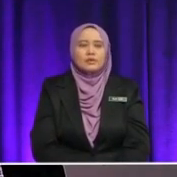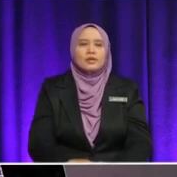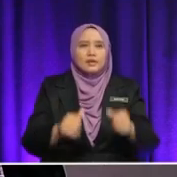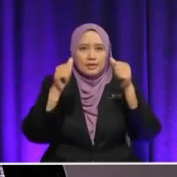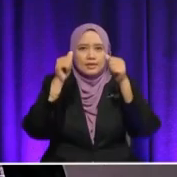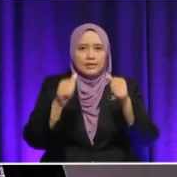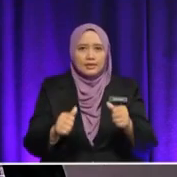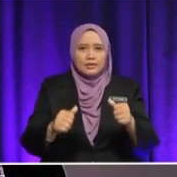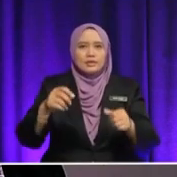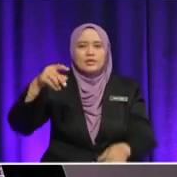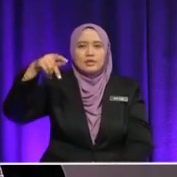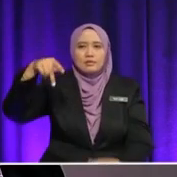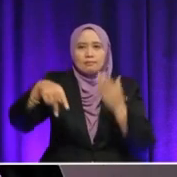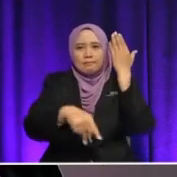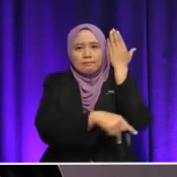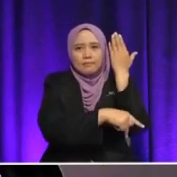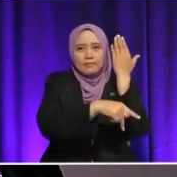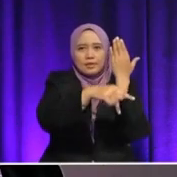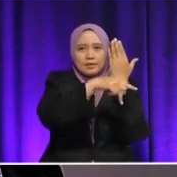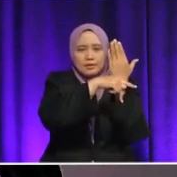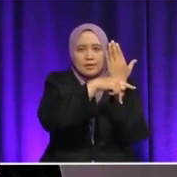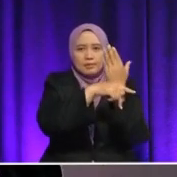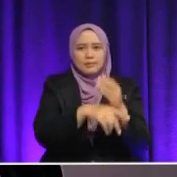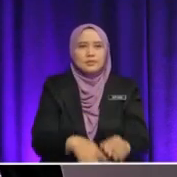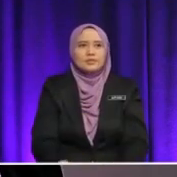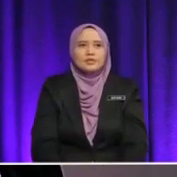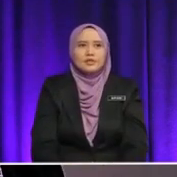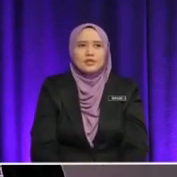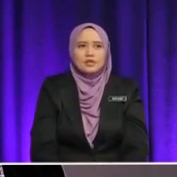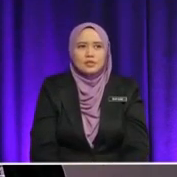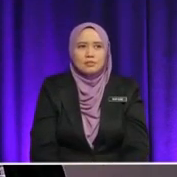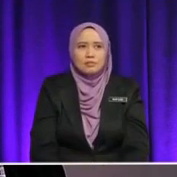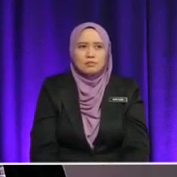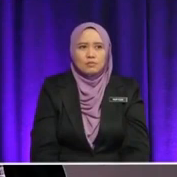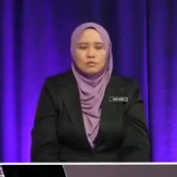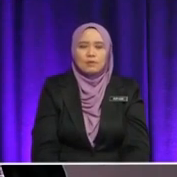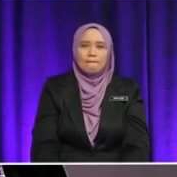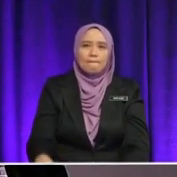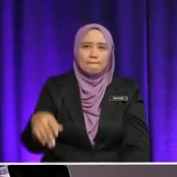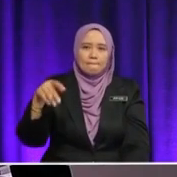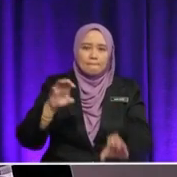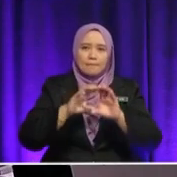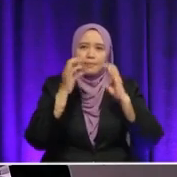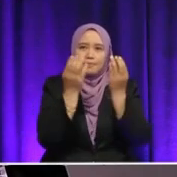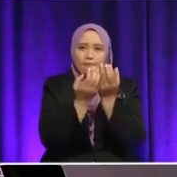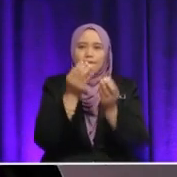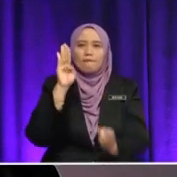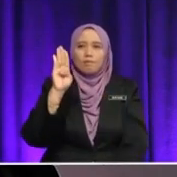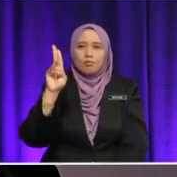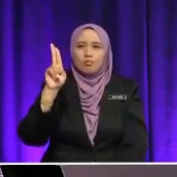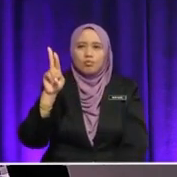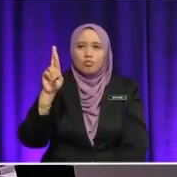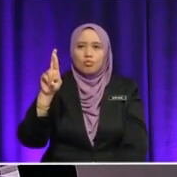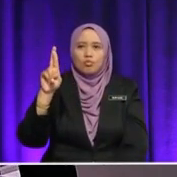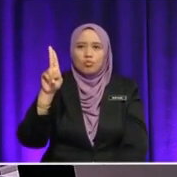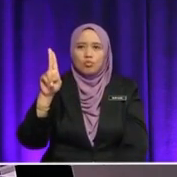ahli parlimen atau Pada masa ini diamankan paling nh4i buruk British mantannya pada ketika